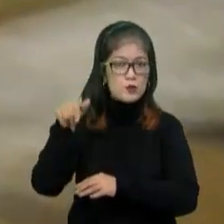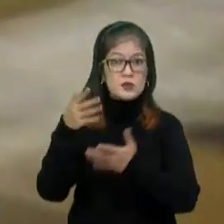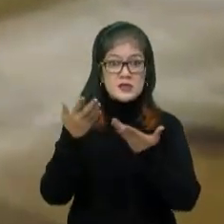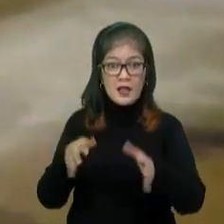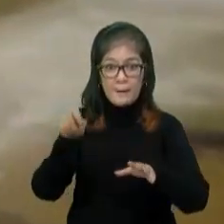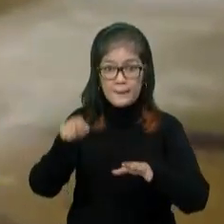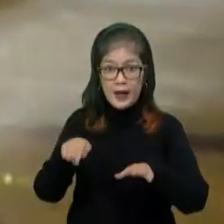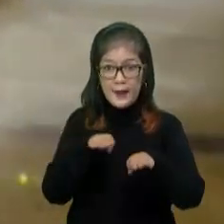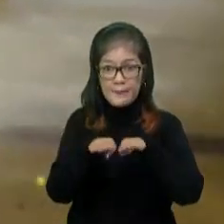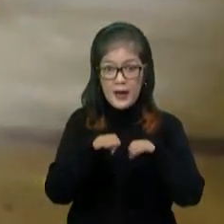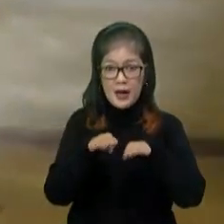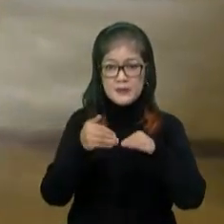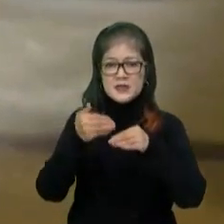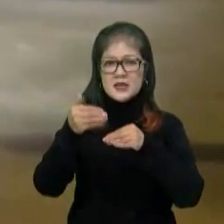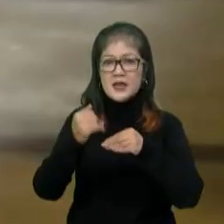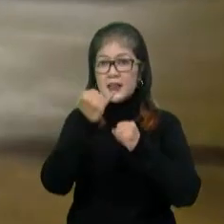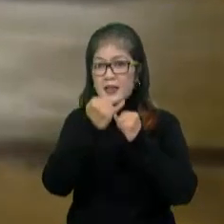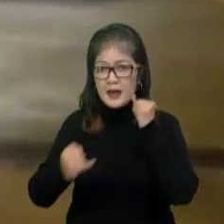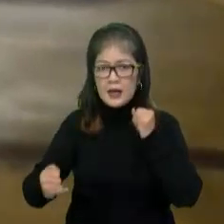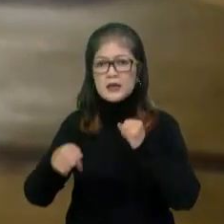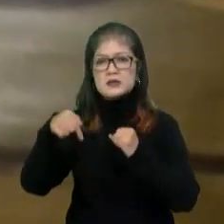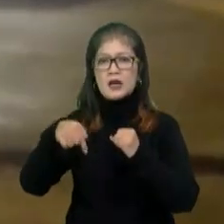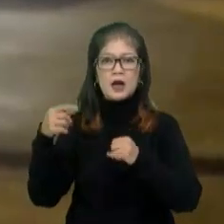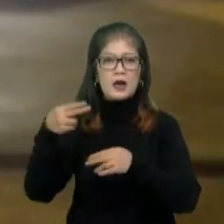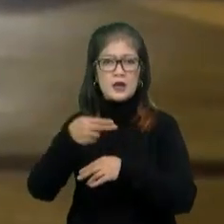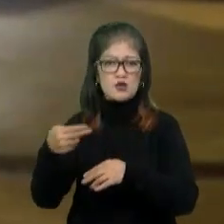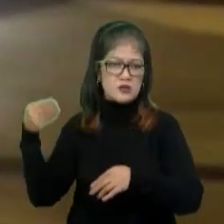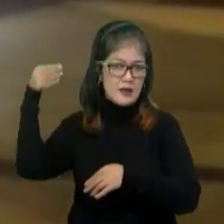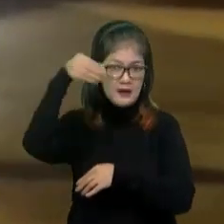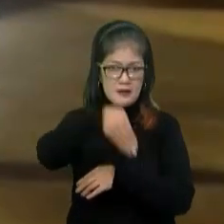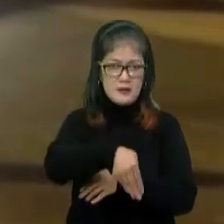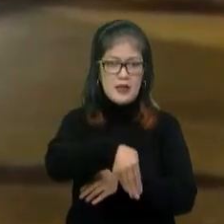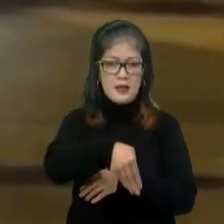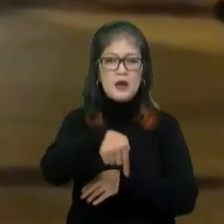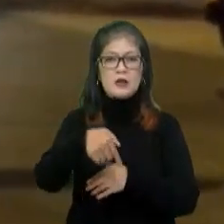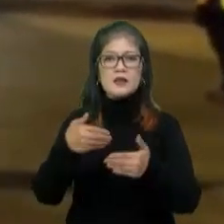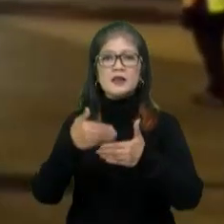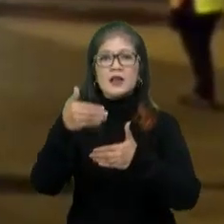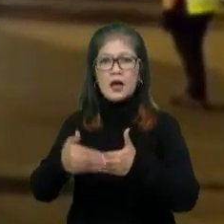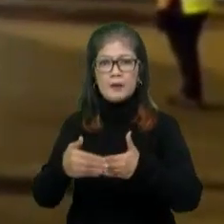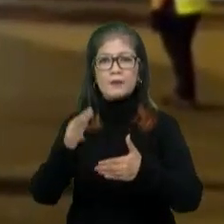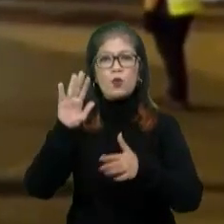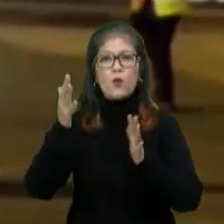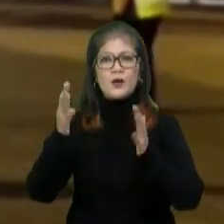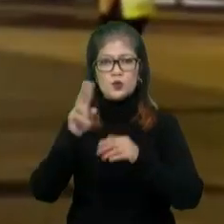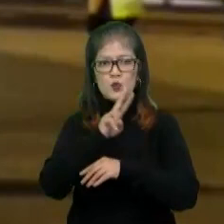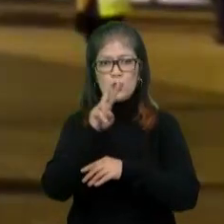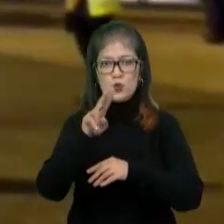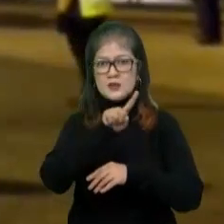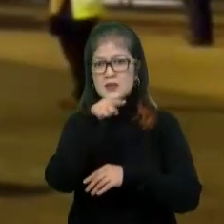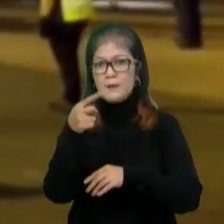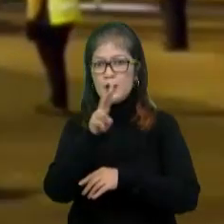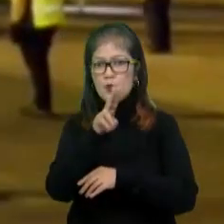terakhir, kini didatangkan ke Indonesia secara bertahap, yaitu sejak tanggal 22 hingga 24 Mei hari